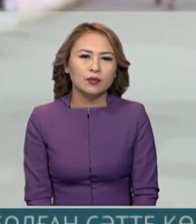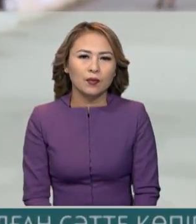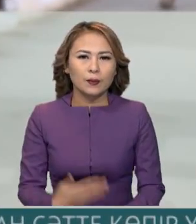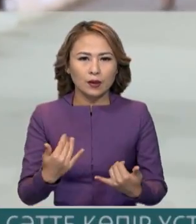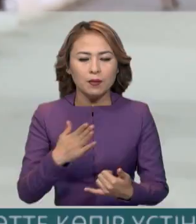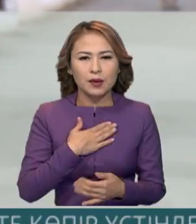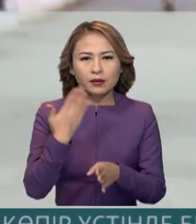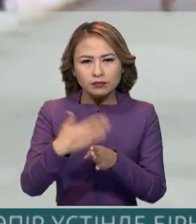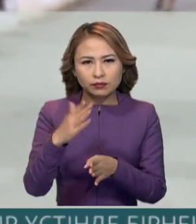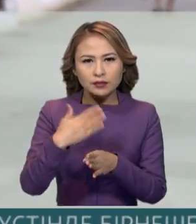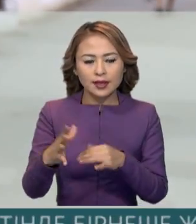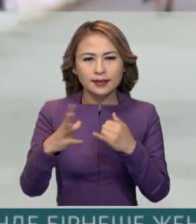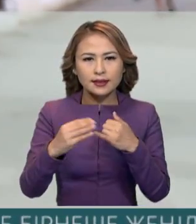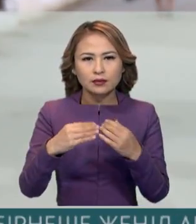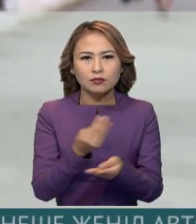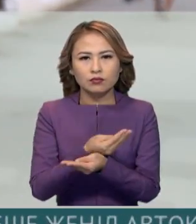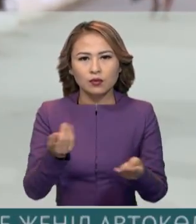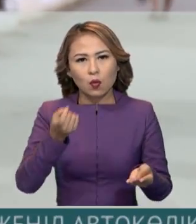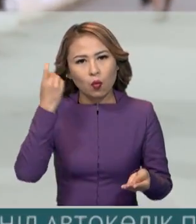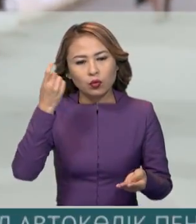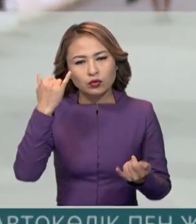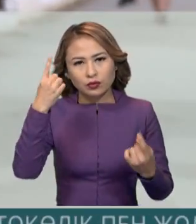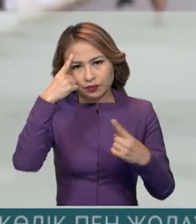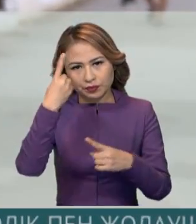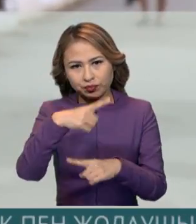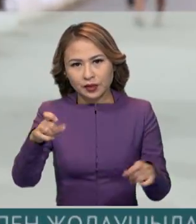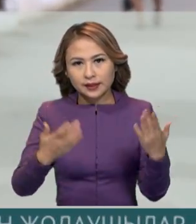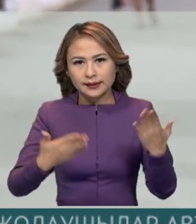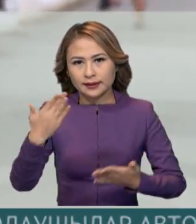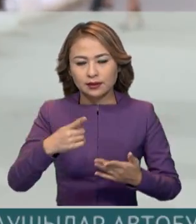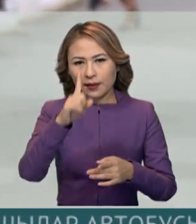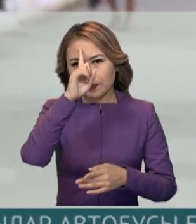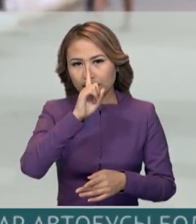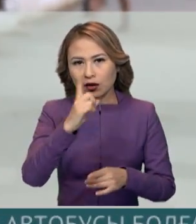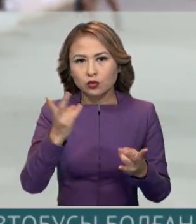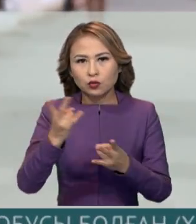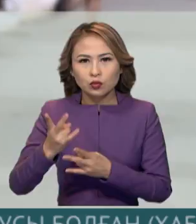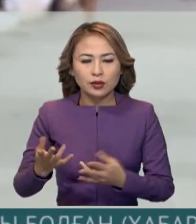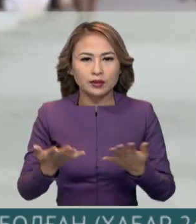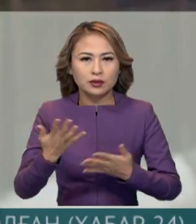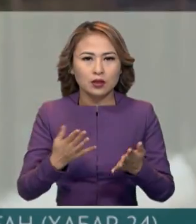Біз қазір кезек-кезегімен жер телімдер иелеріне ескерту жолдадық. Егер олар бір ай ішінде тиісті көлемде